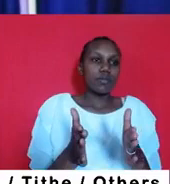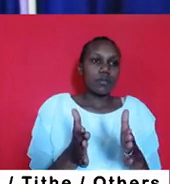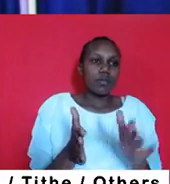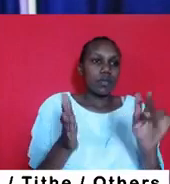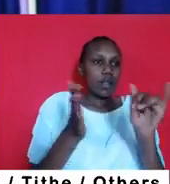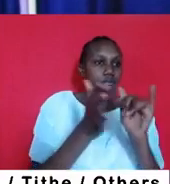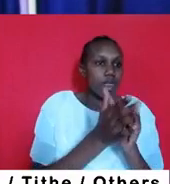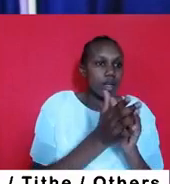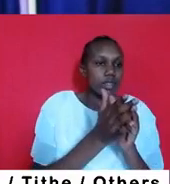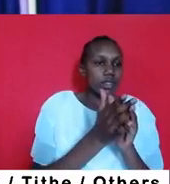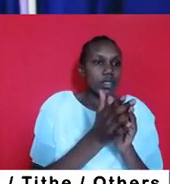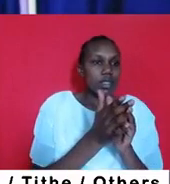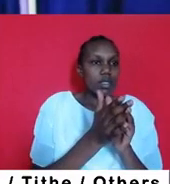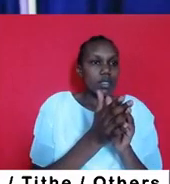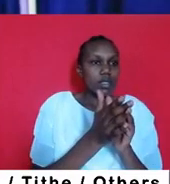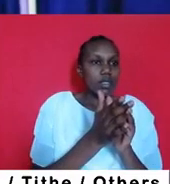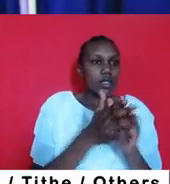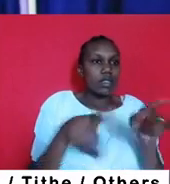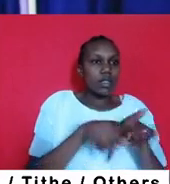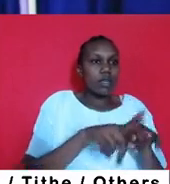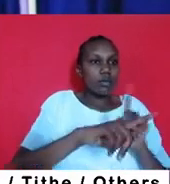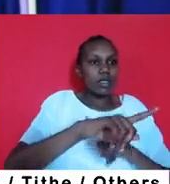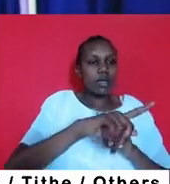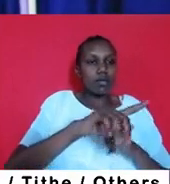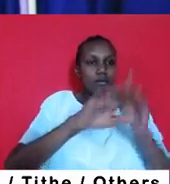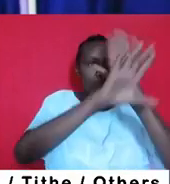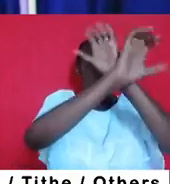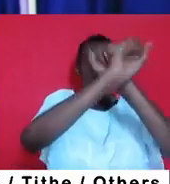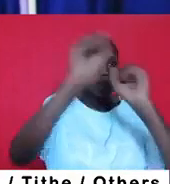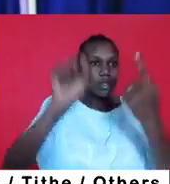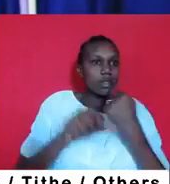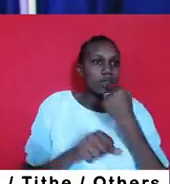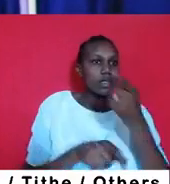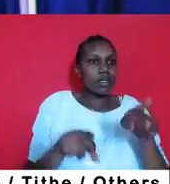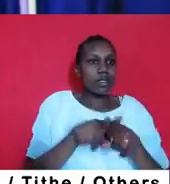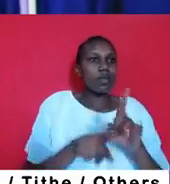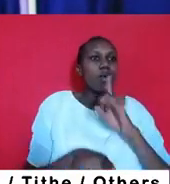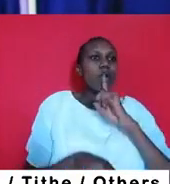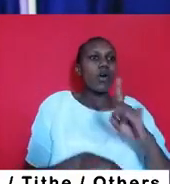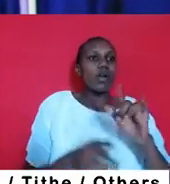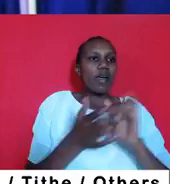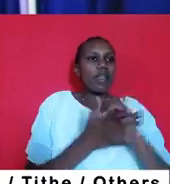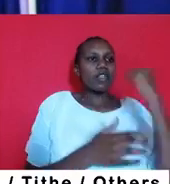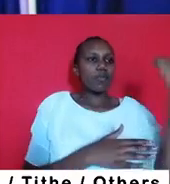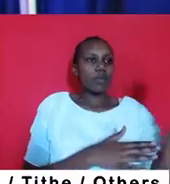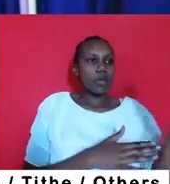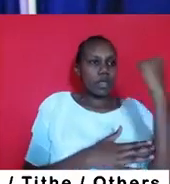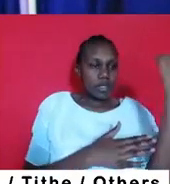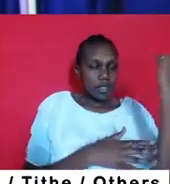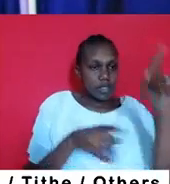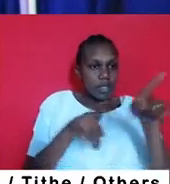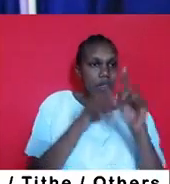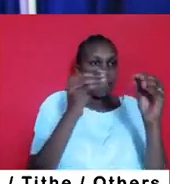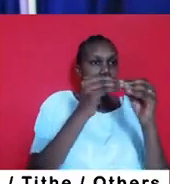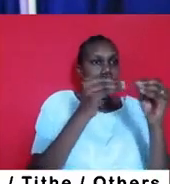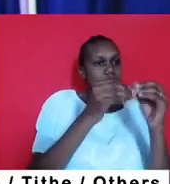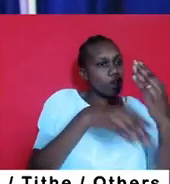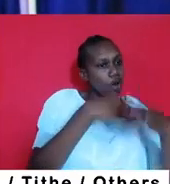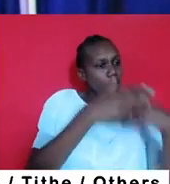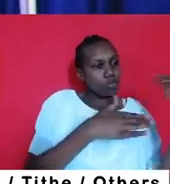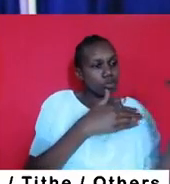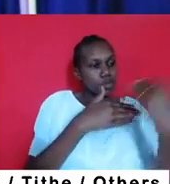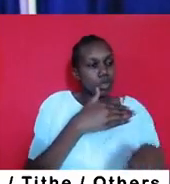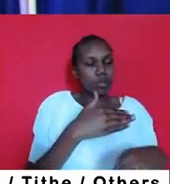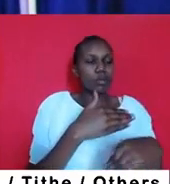ambao hata rais aliposema na kuamuru siasa na mikutano ya siasa